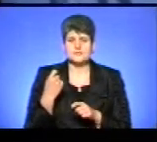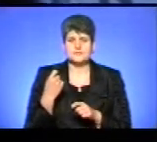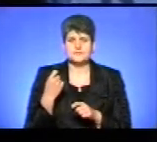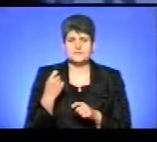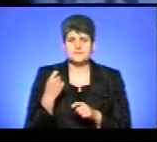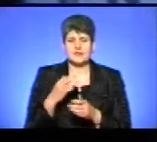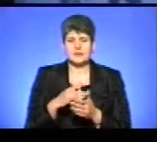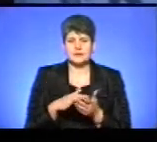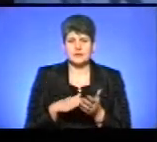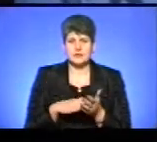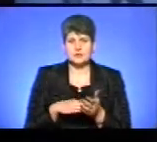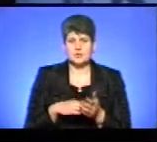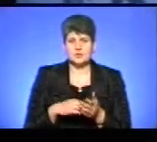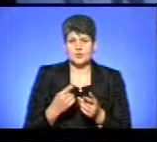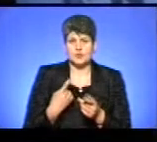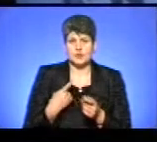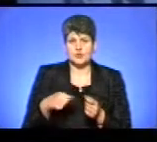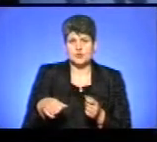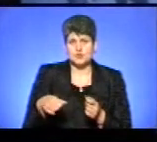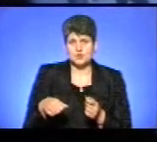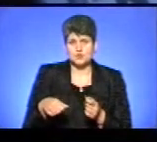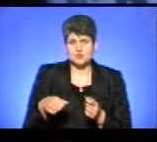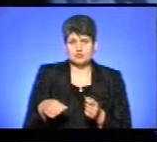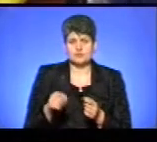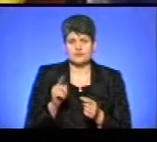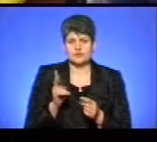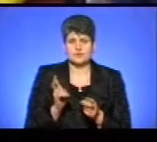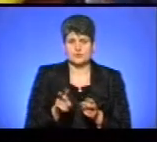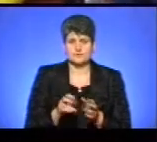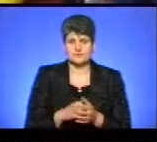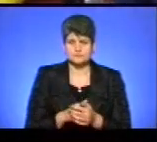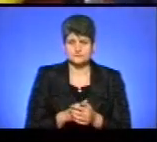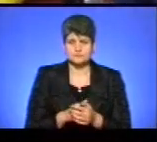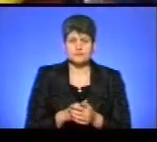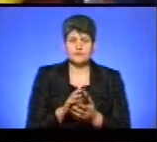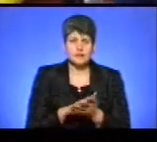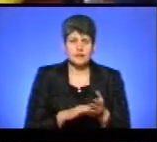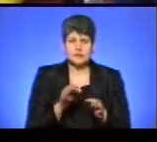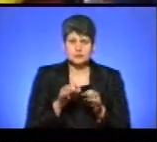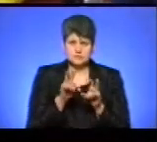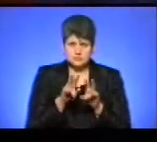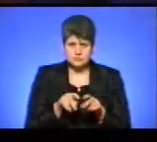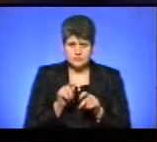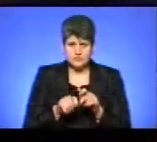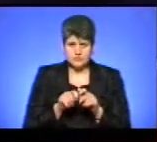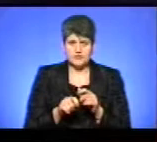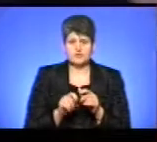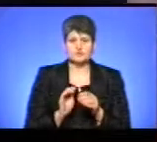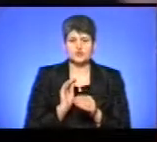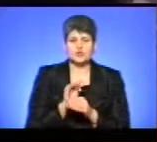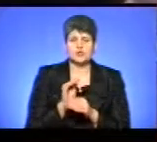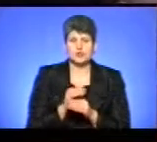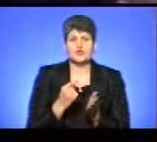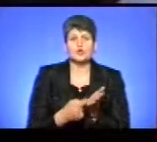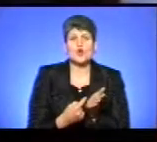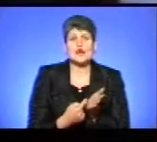в подальшому охороняли сумку від доступу сторонніх осіб. Далі суд дослідив речові докази.